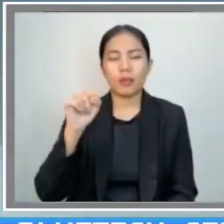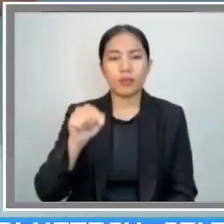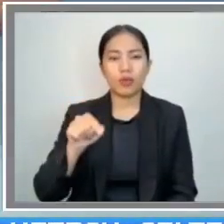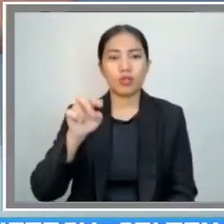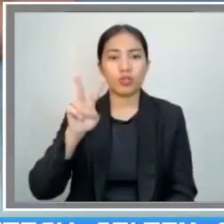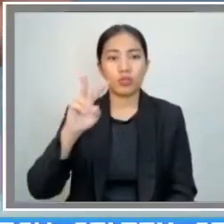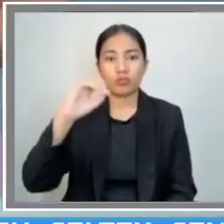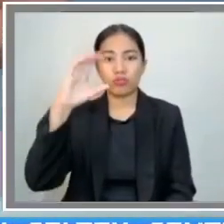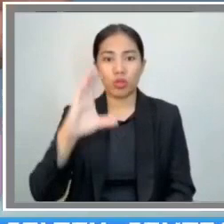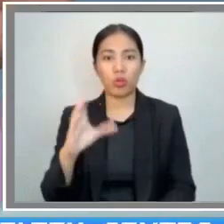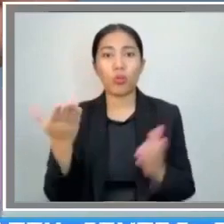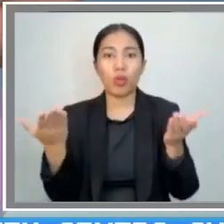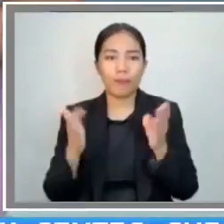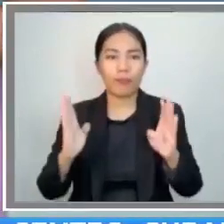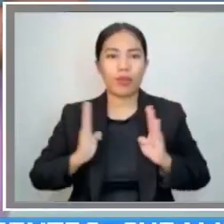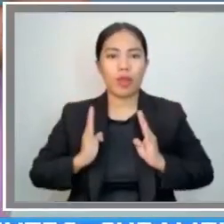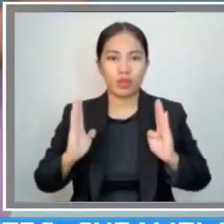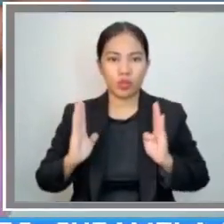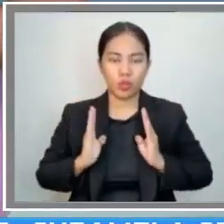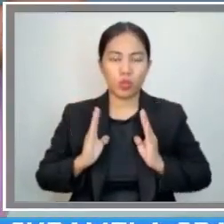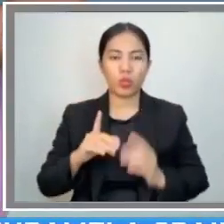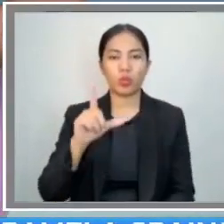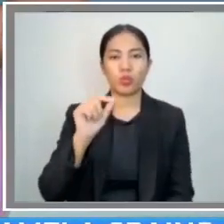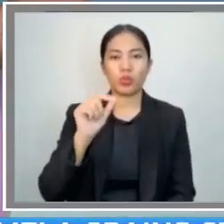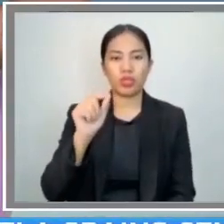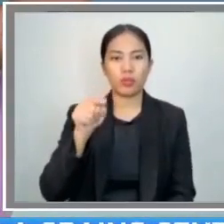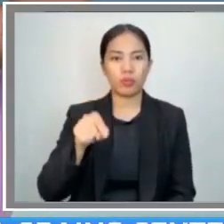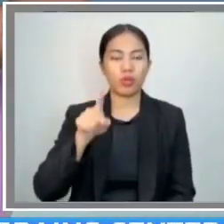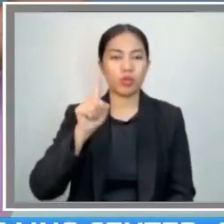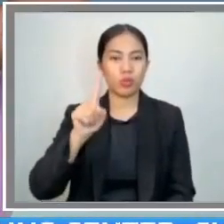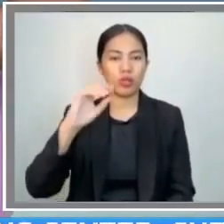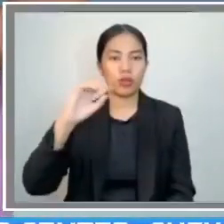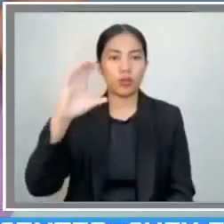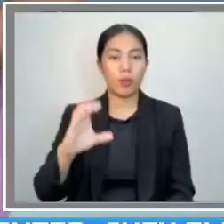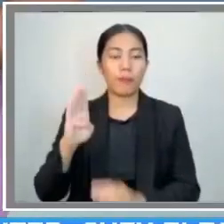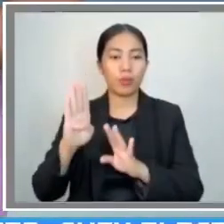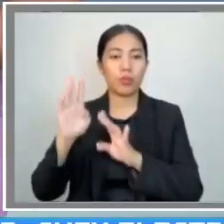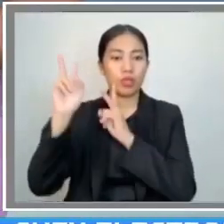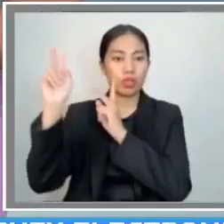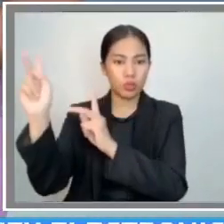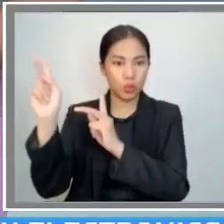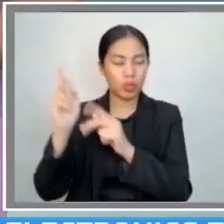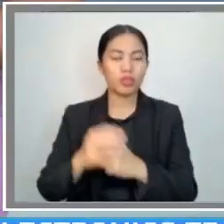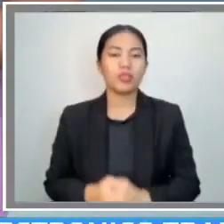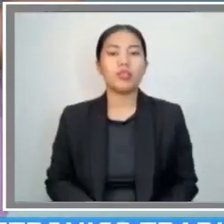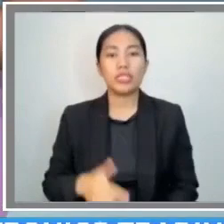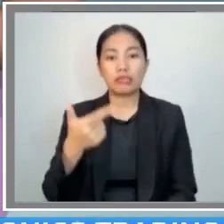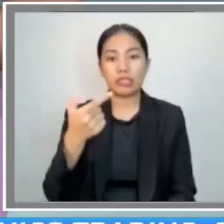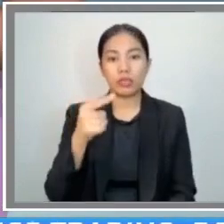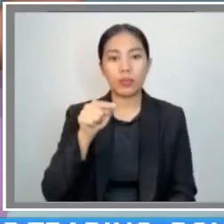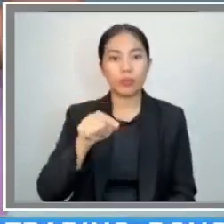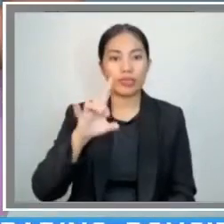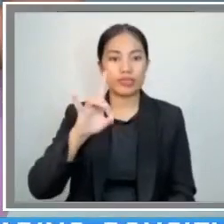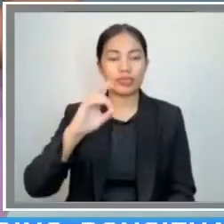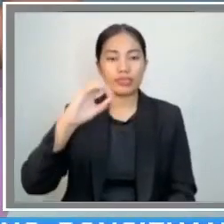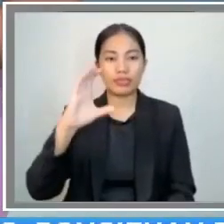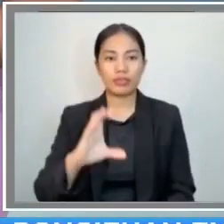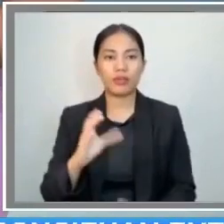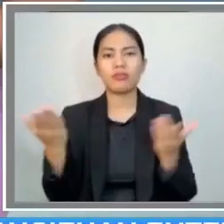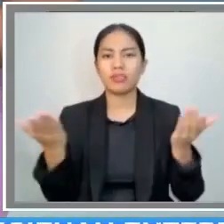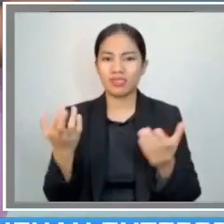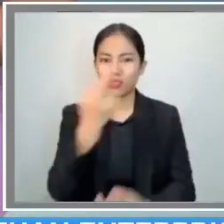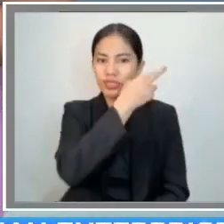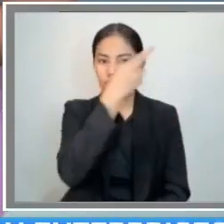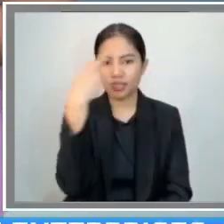Baguio, 20.1 degrees Celsius sa Malaybalay, Bukidnon, at 21.8 degrees Celsius sa Tanay, Rizal.